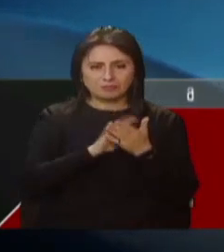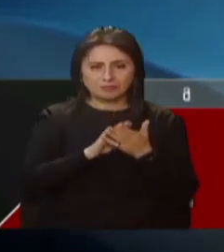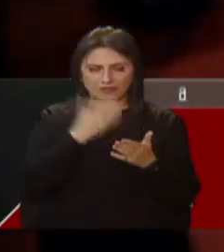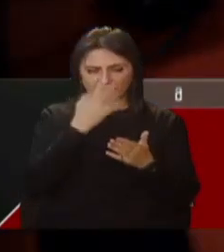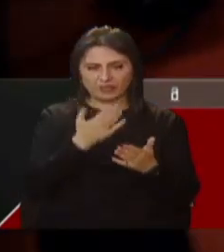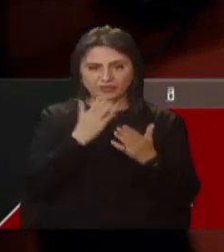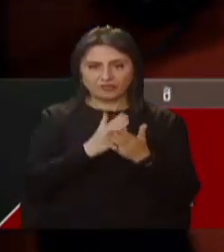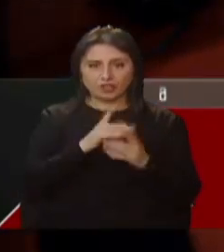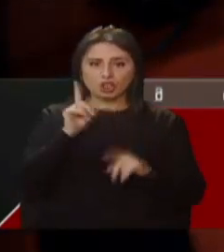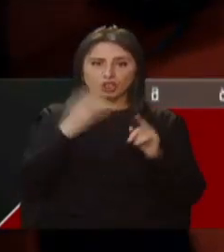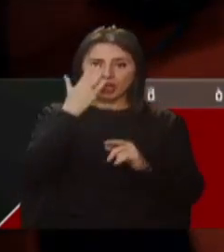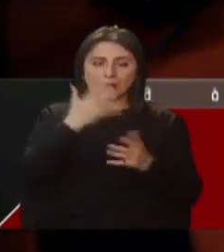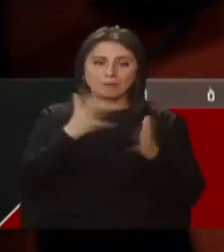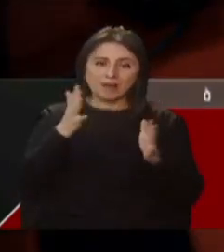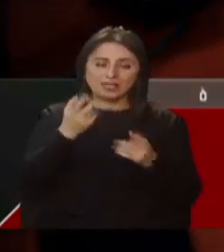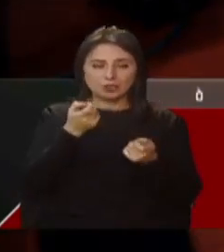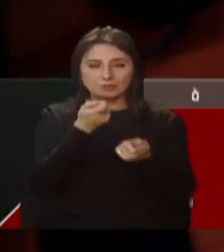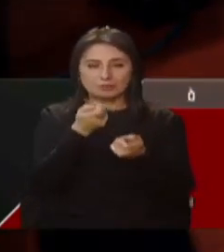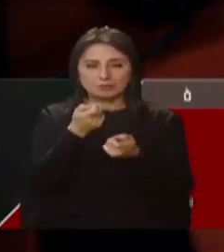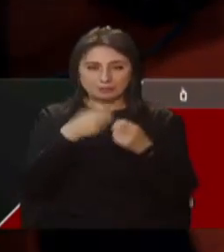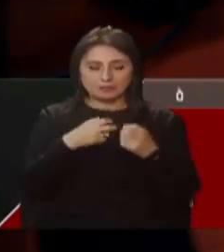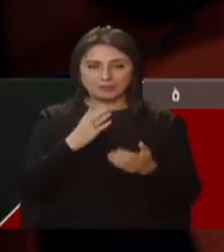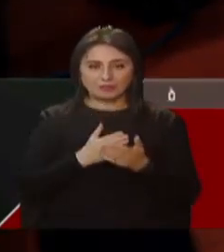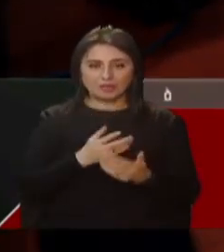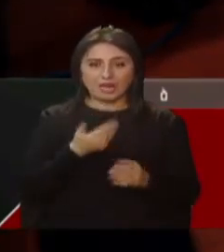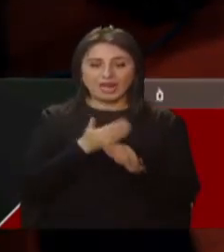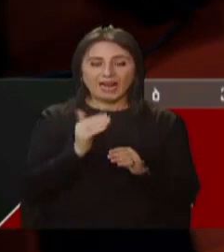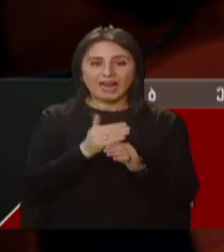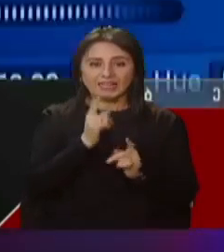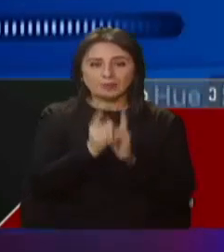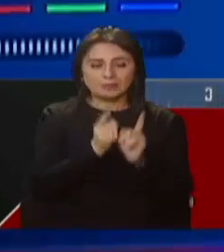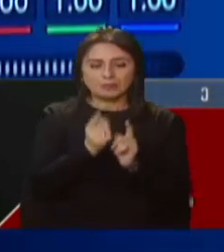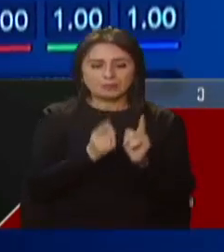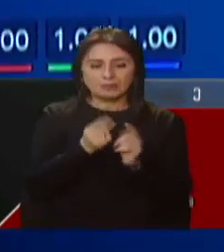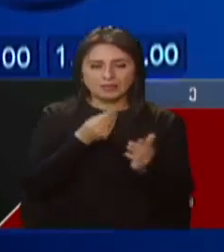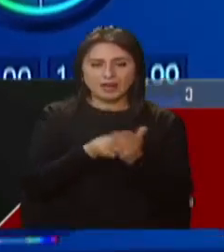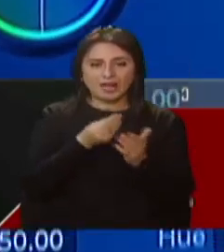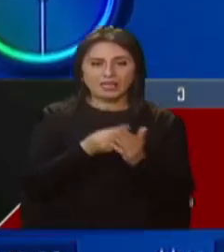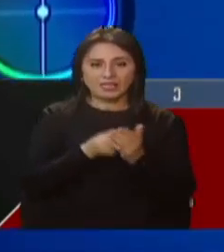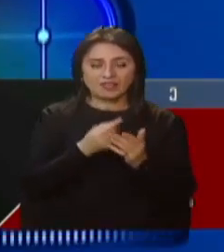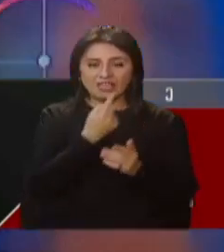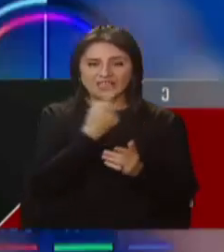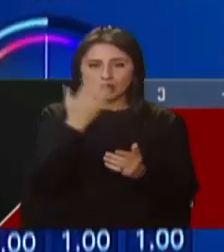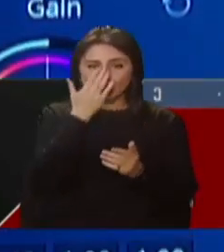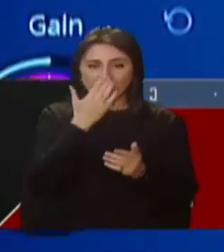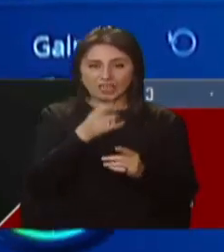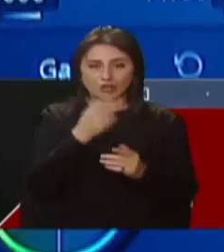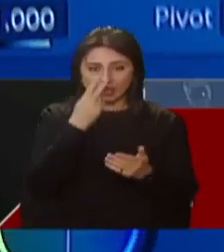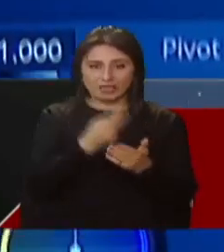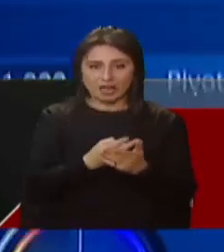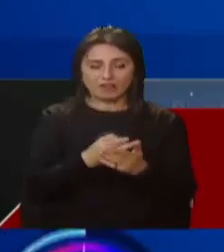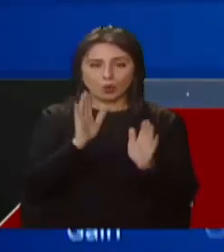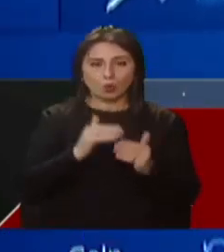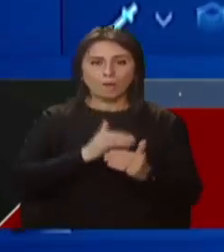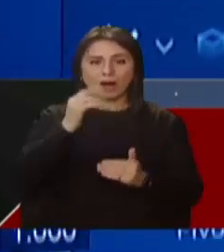კადრებსაც ეტყობა. ზოგ ფილმს მეტად, ზოგს კი ნაკლებად. თუმცა ეტაპობრივი აღდგენა რესტავრაციის შემდეგ თითეული კინოსურათის ნახვა